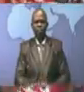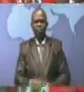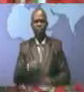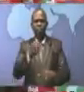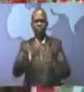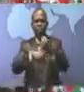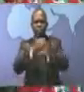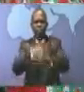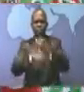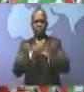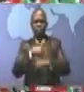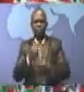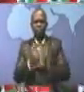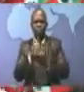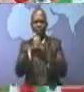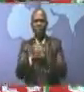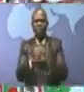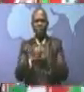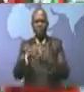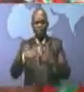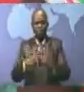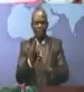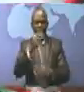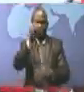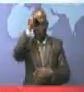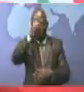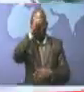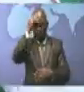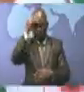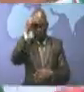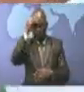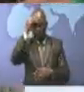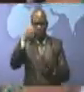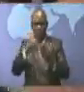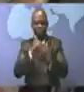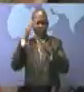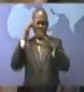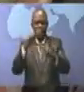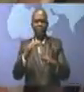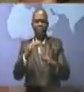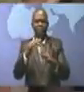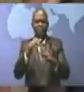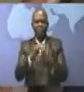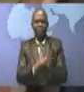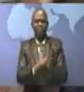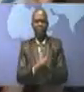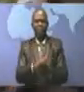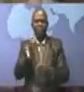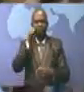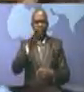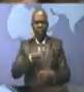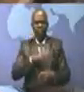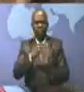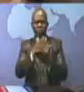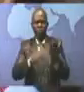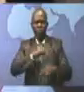activité charitable a été débutée à l'orphelinat Notre-Dame de l'Espérance. Bene Maria Dusiga, les femmes issues du parti